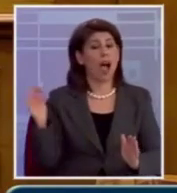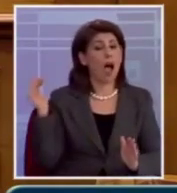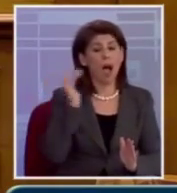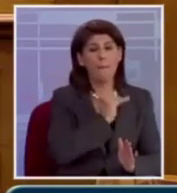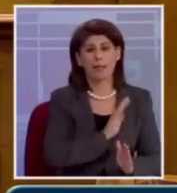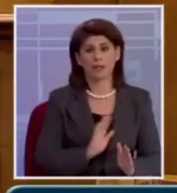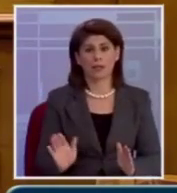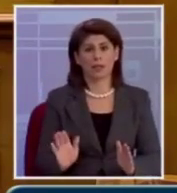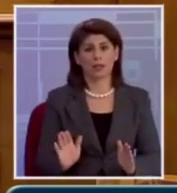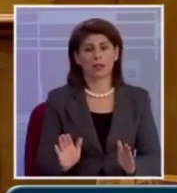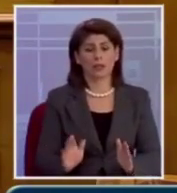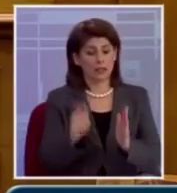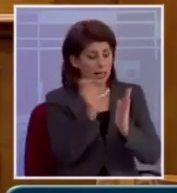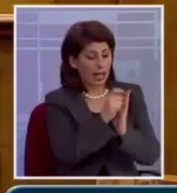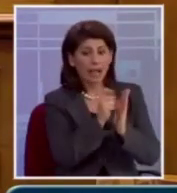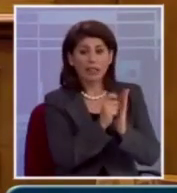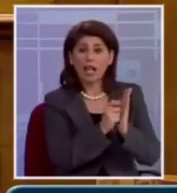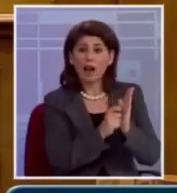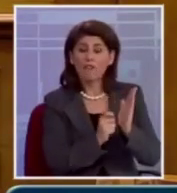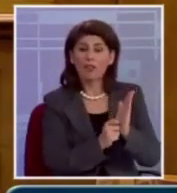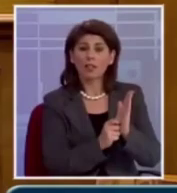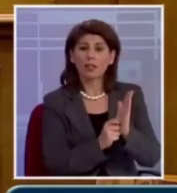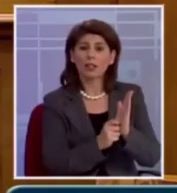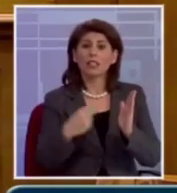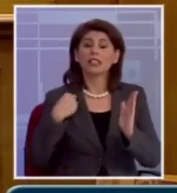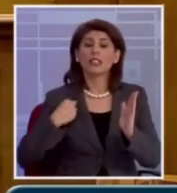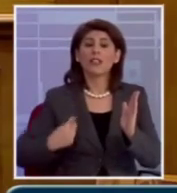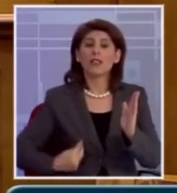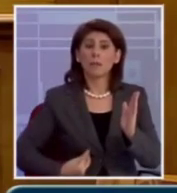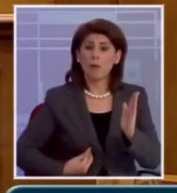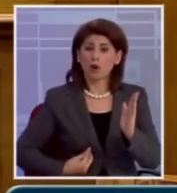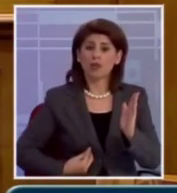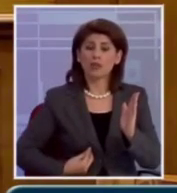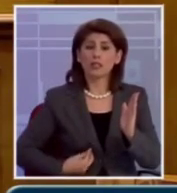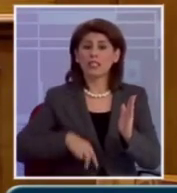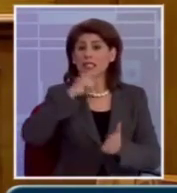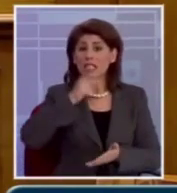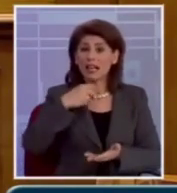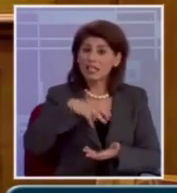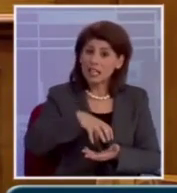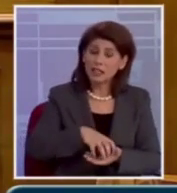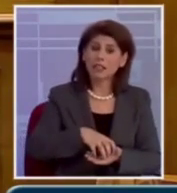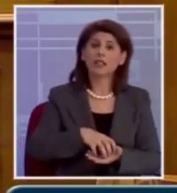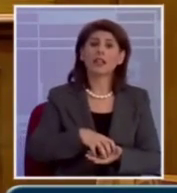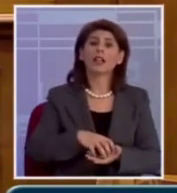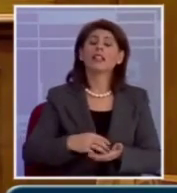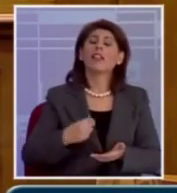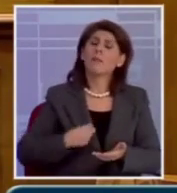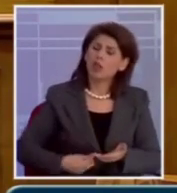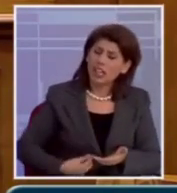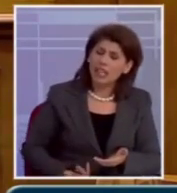άμεσα στην καταγραφή της δημόσιας, της εκκλησιαστικής, της